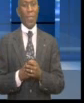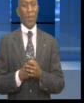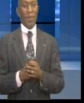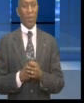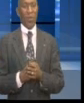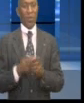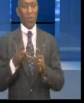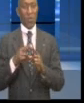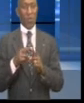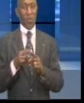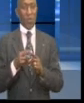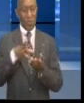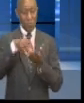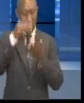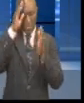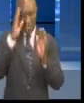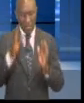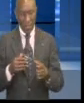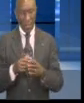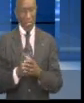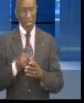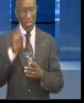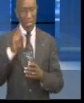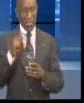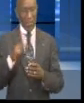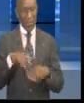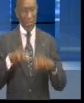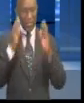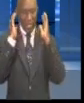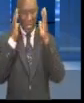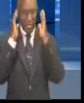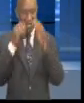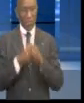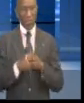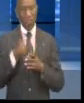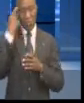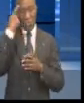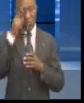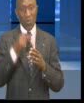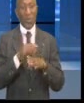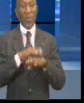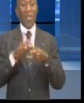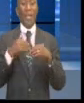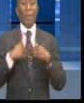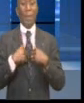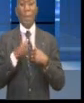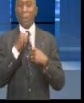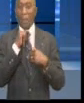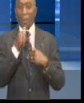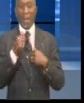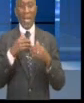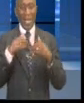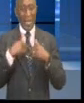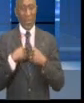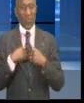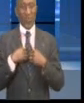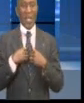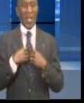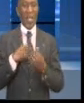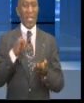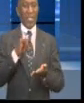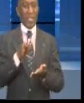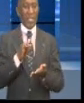pour se protéger contre cette pandémie. En ce mois de lutte contre le VIH-SIDA, les enseignants disent insister là-dessus, notamment dans les